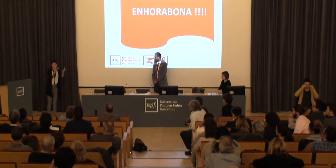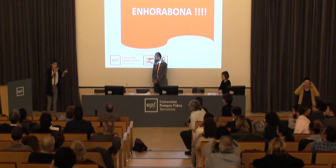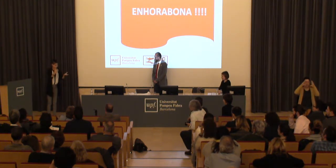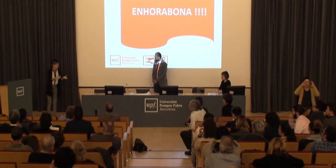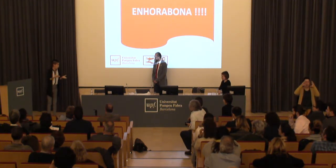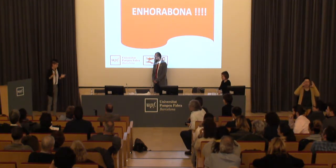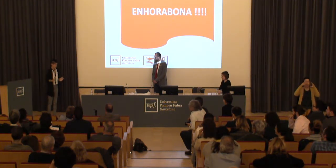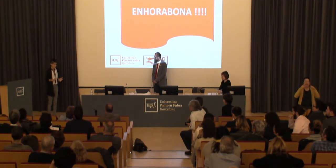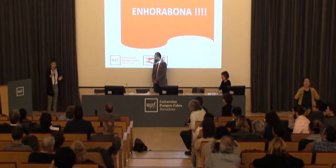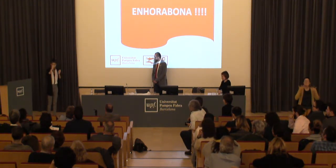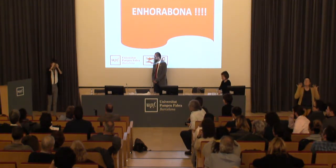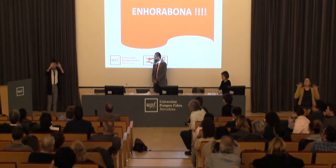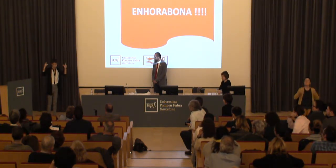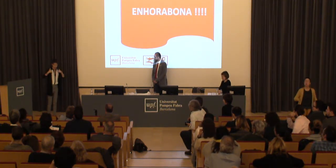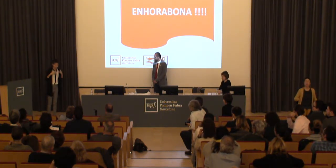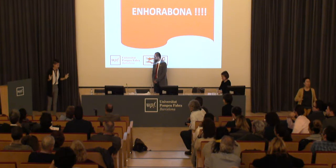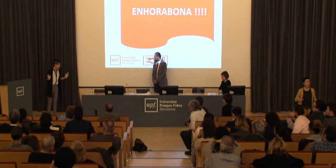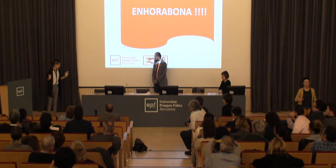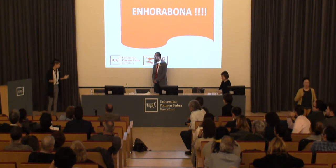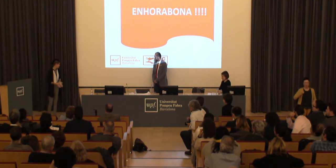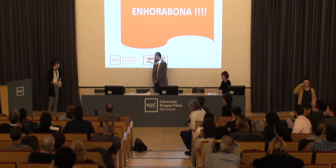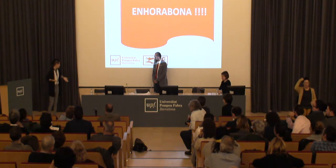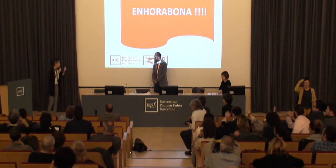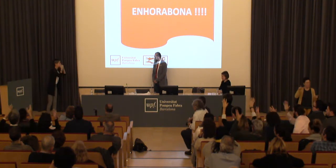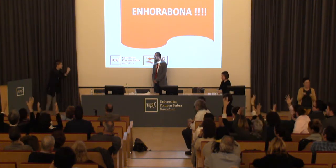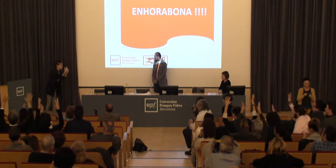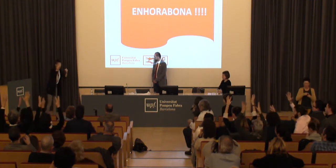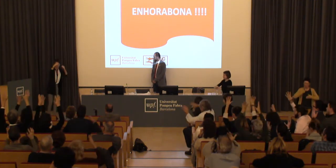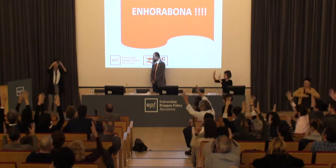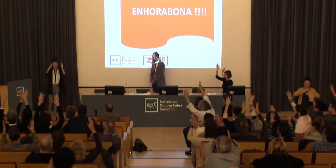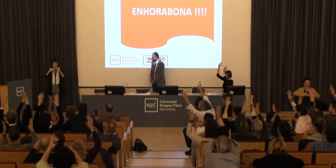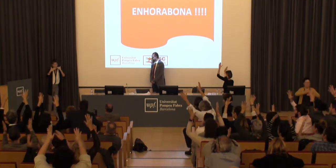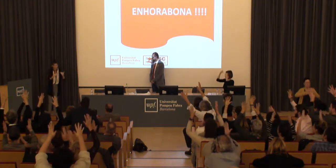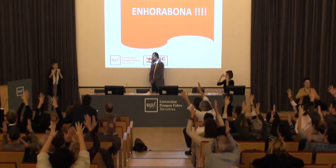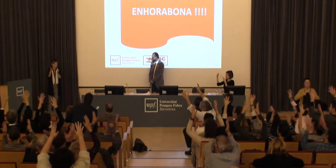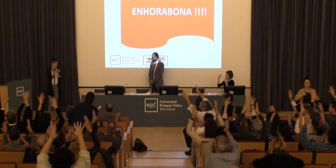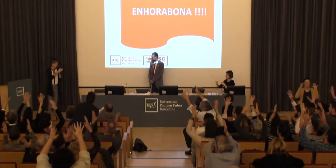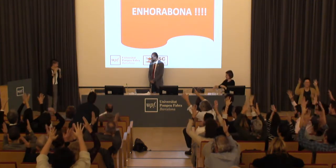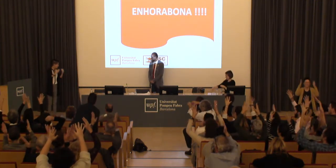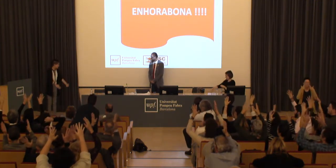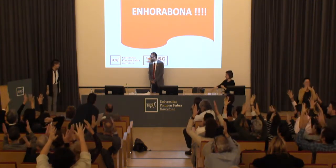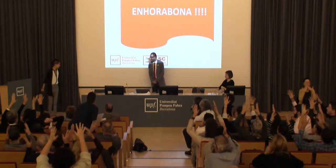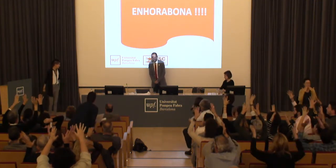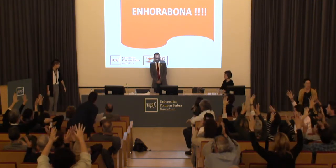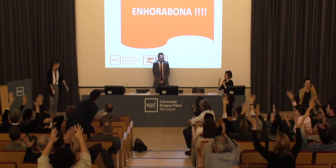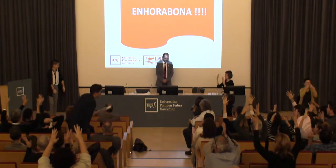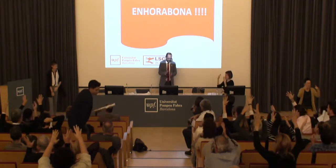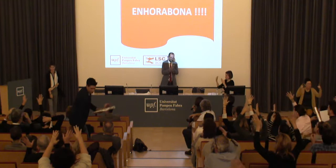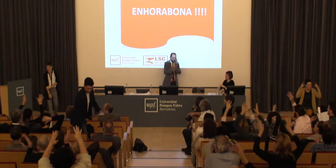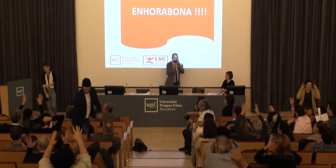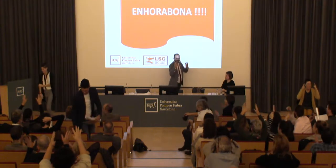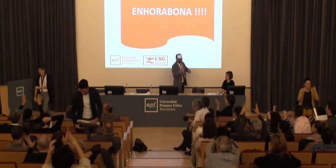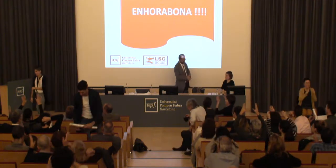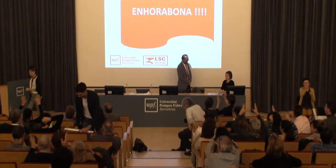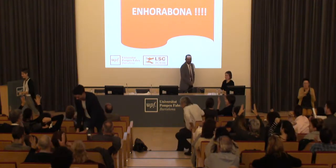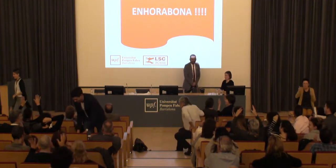tindré la sensació que ha acabat, us ho dic ara. De moment encara no m'he fet la idea, però us vull agrair a tots, a la facultat, als companys, a tothom. Moltes gràcies